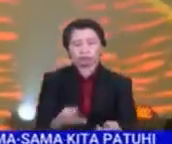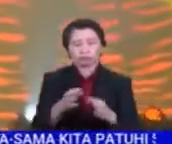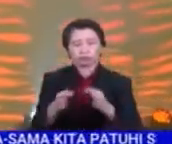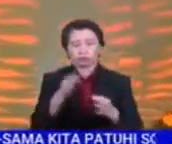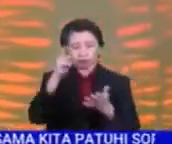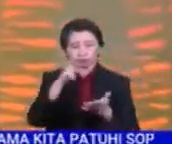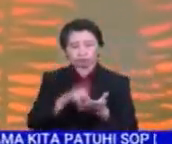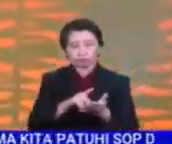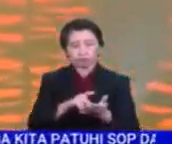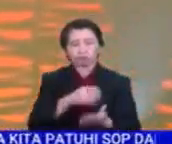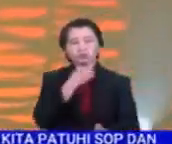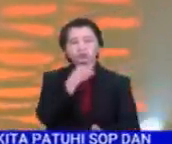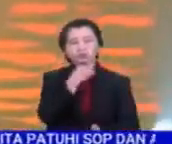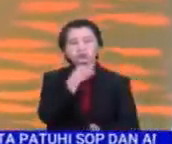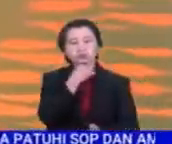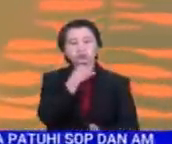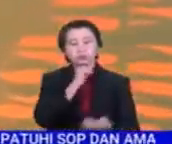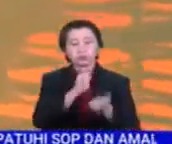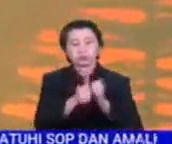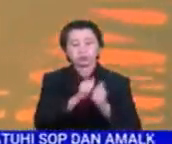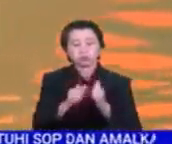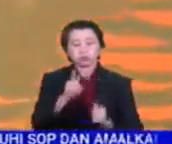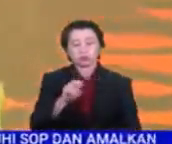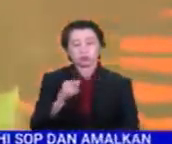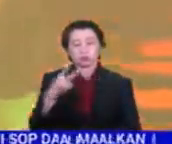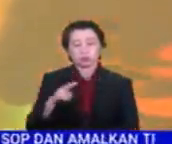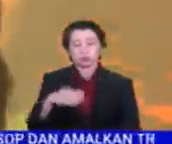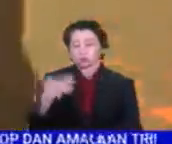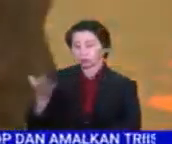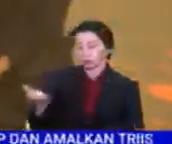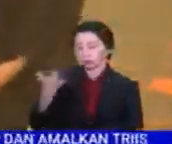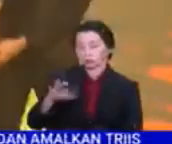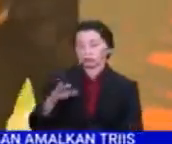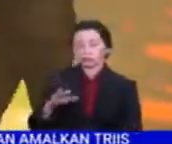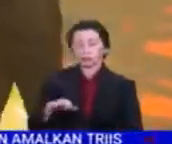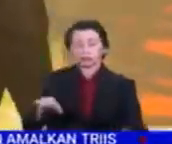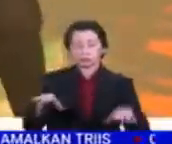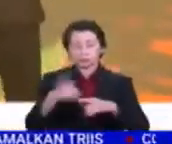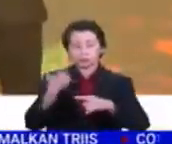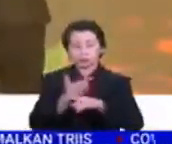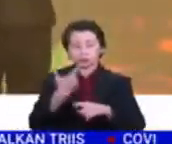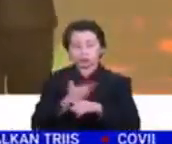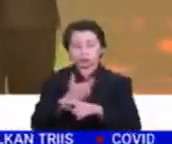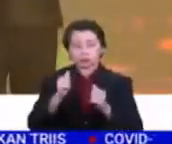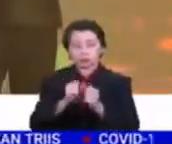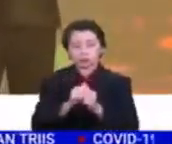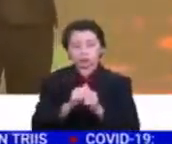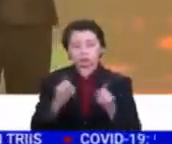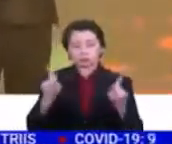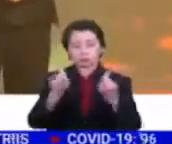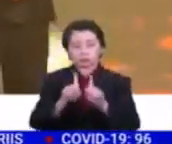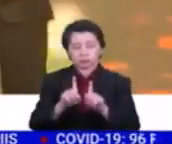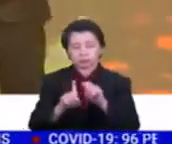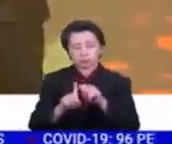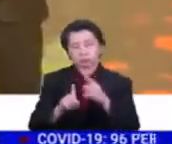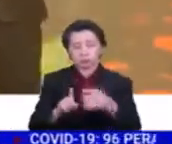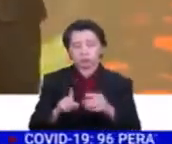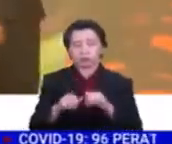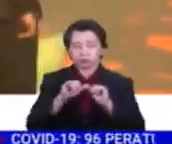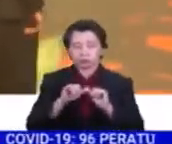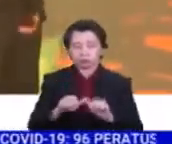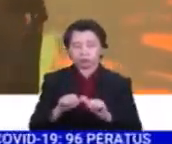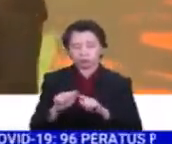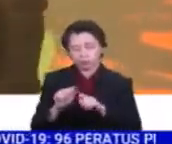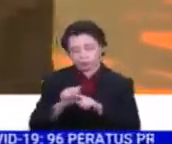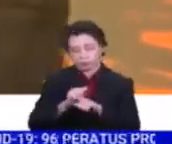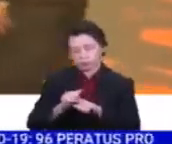pemenang pingat Perak Sukan Olimpik London 2012 itu, beliau sudah pun mula menjalani latihan dengan pasangannya itu. Namun, perlu terus